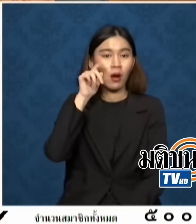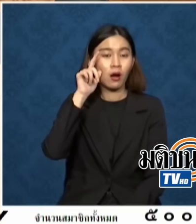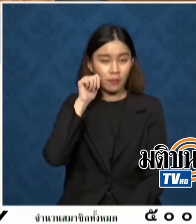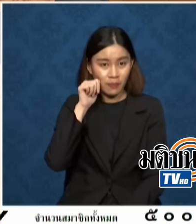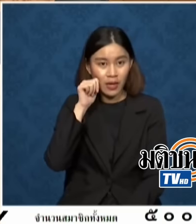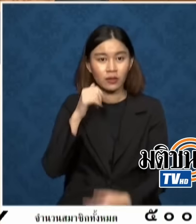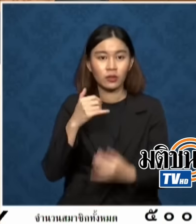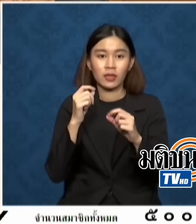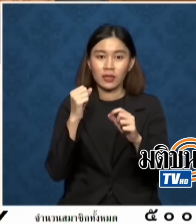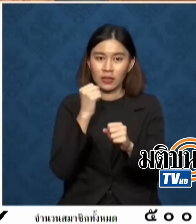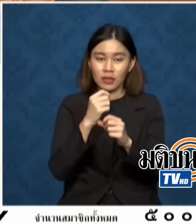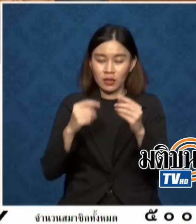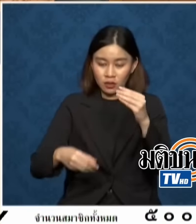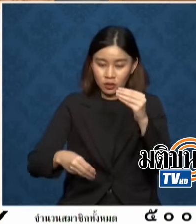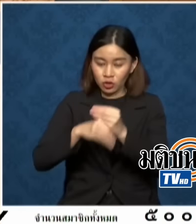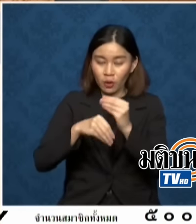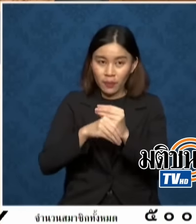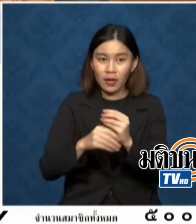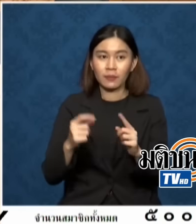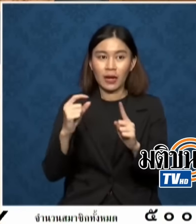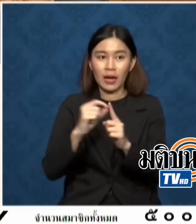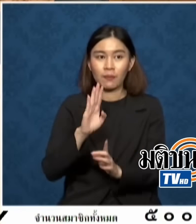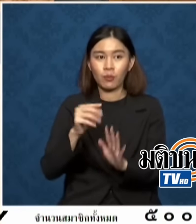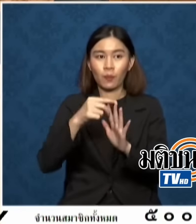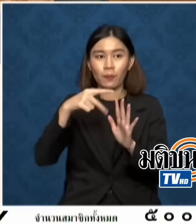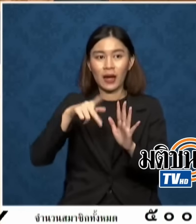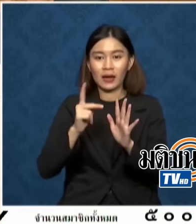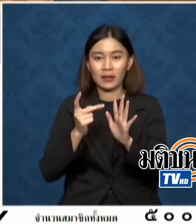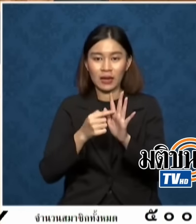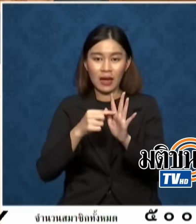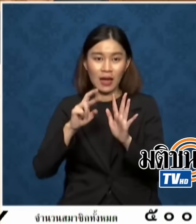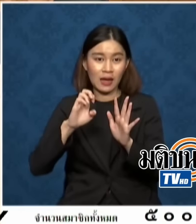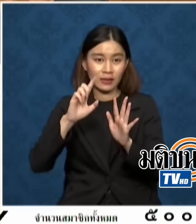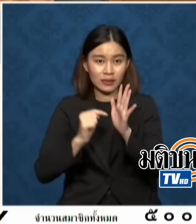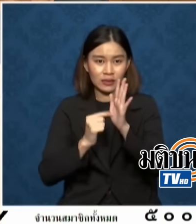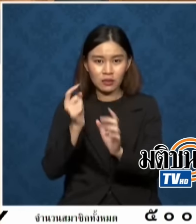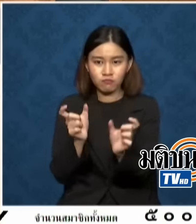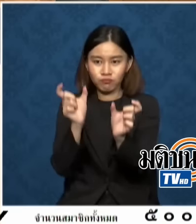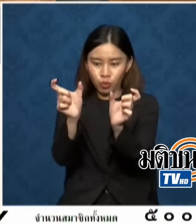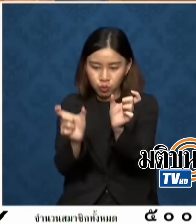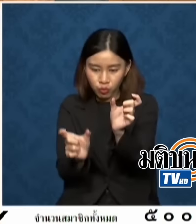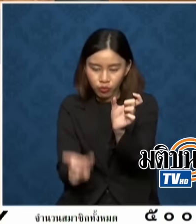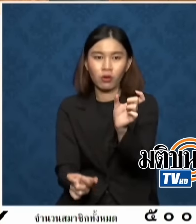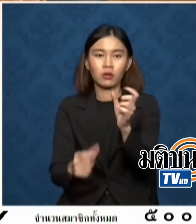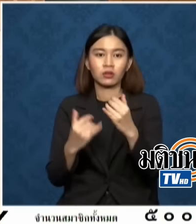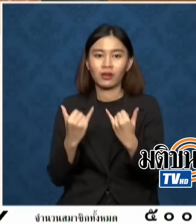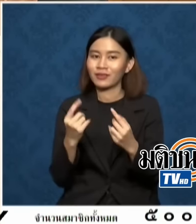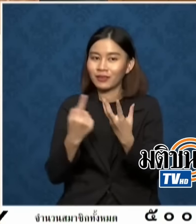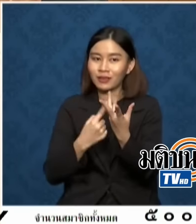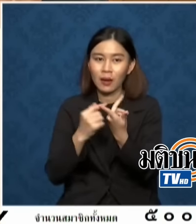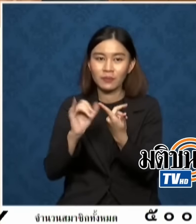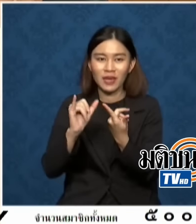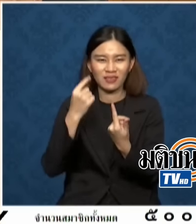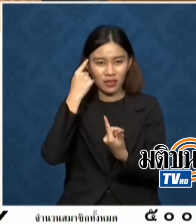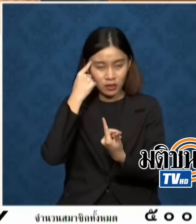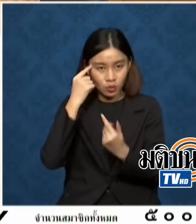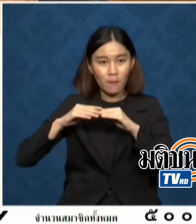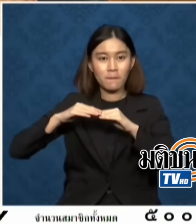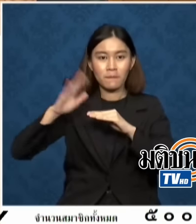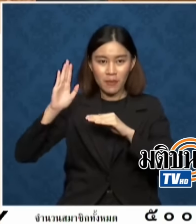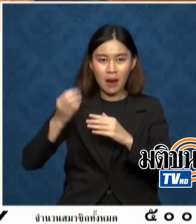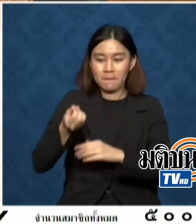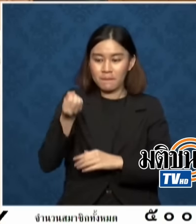เราจะต้องเติมคำว่าบุพการีลำดับแรกไปทุกฉบับซึ่งเรานับจำนวนยังไม่ได้ว่าเป็นเท่าไหร่แต่เราเชื่อ